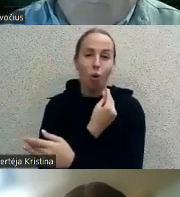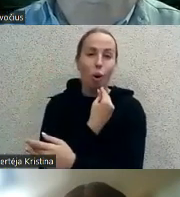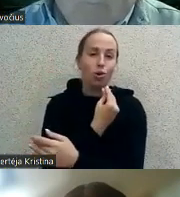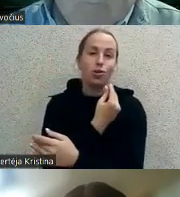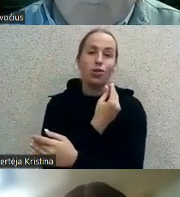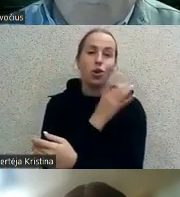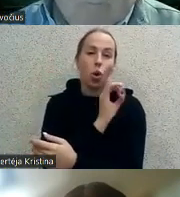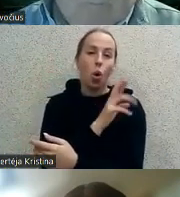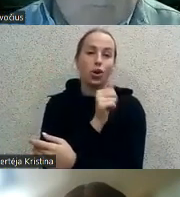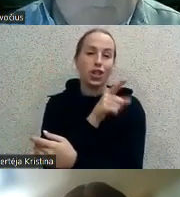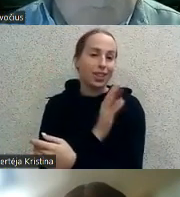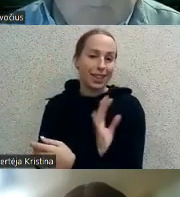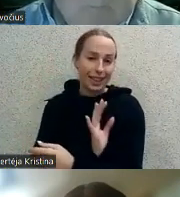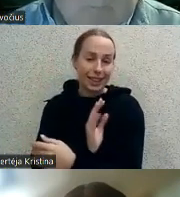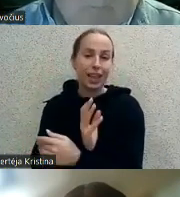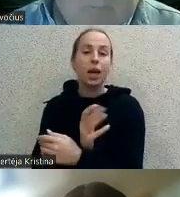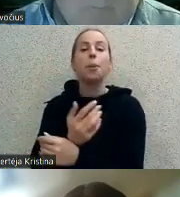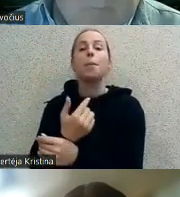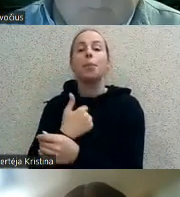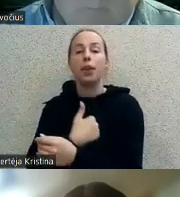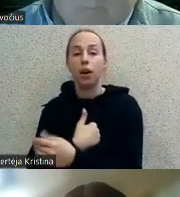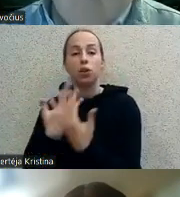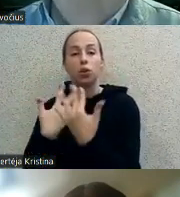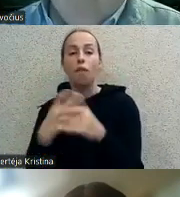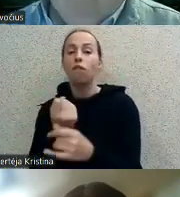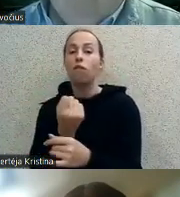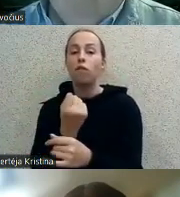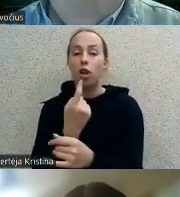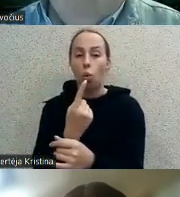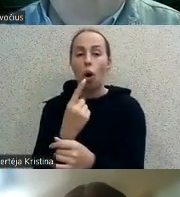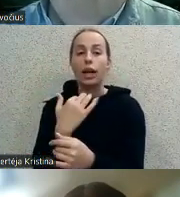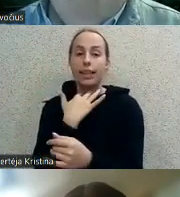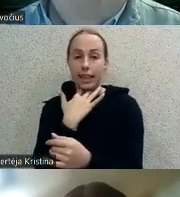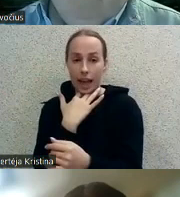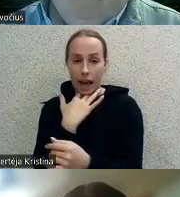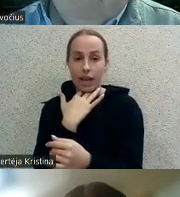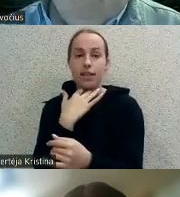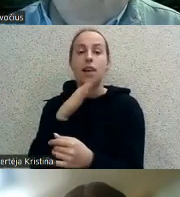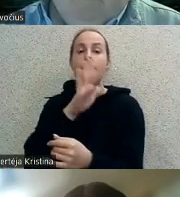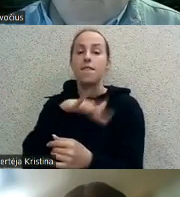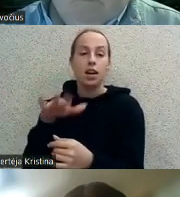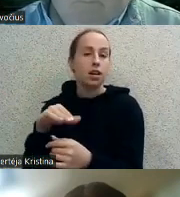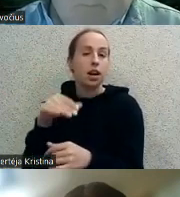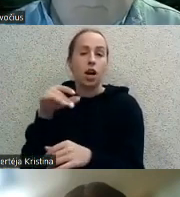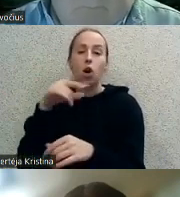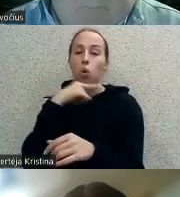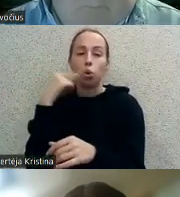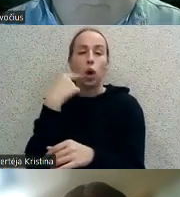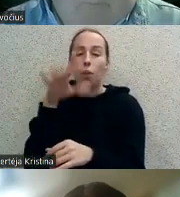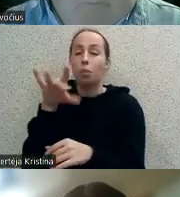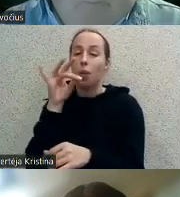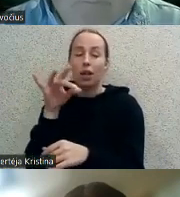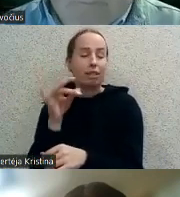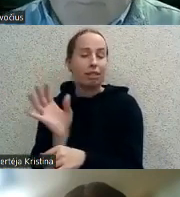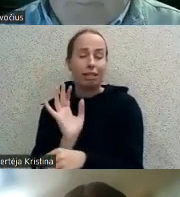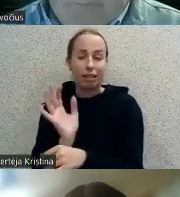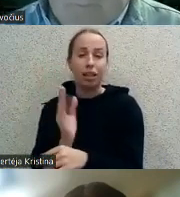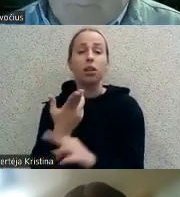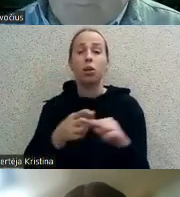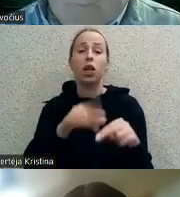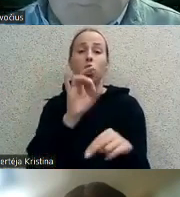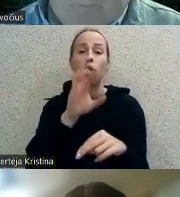kadangi pas mane jau 11 klasėje vaikai rusų kalbos nesirenka, Tai grožinės literatūros mes